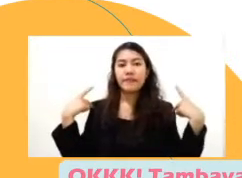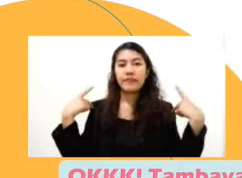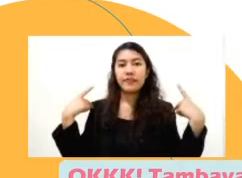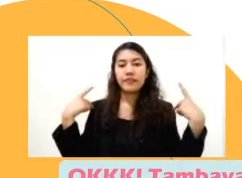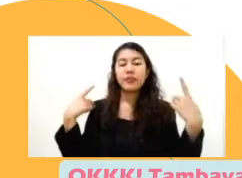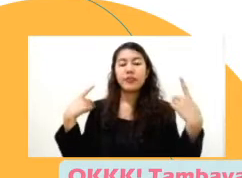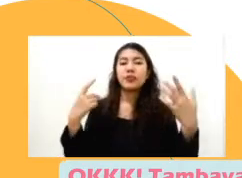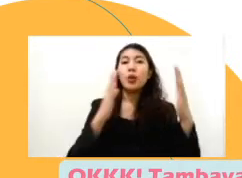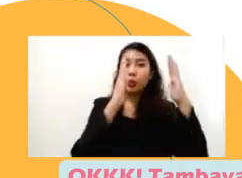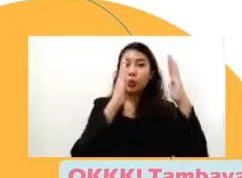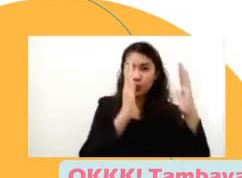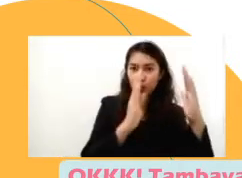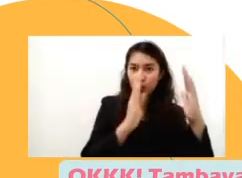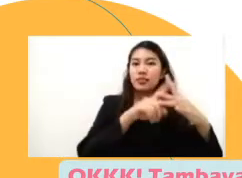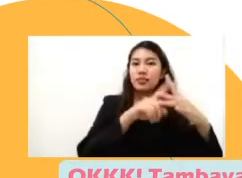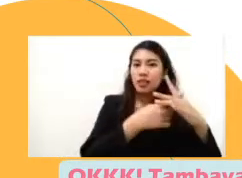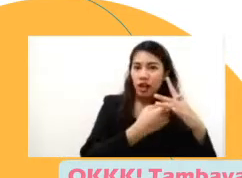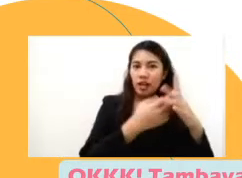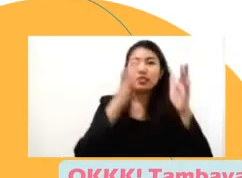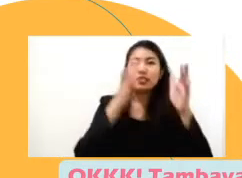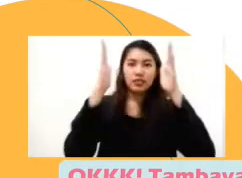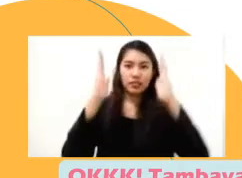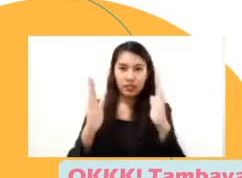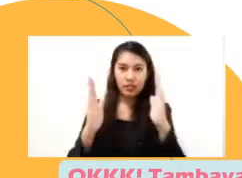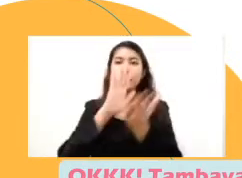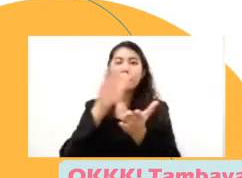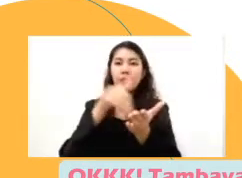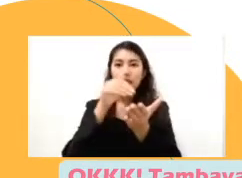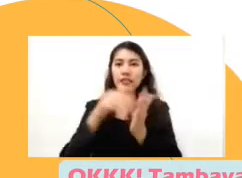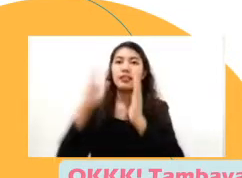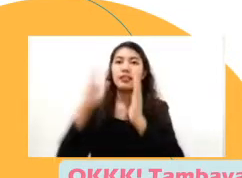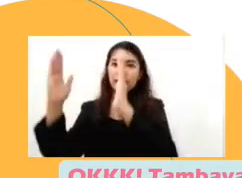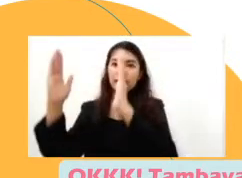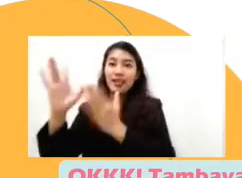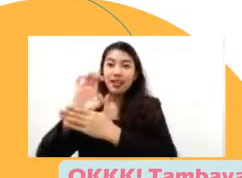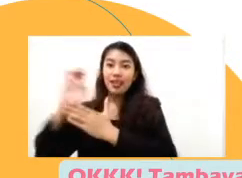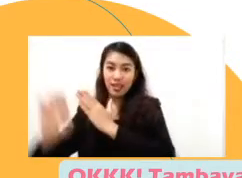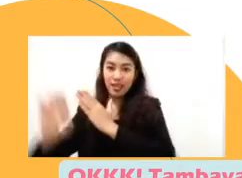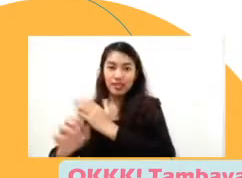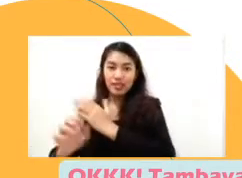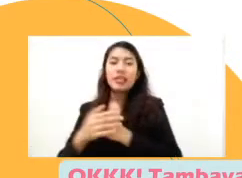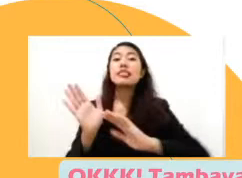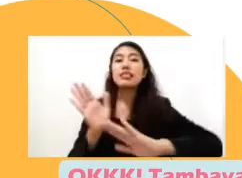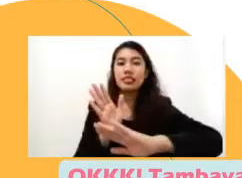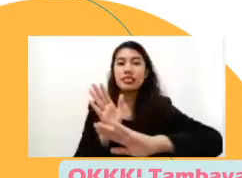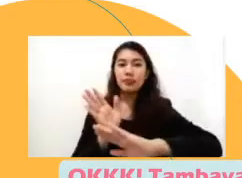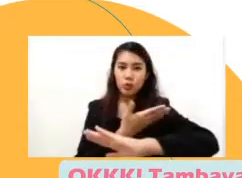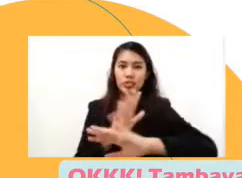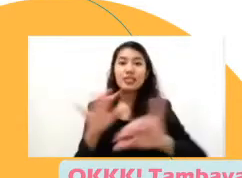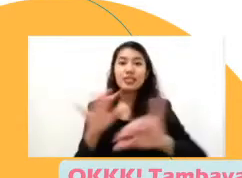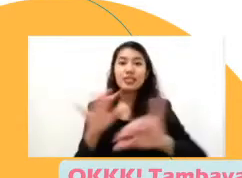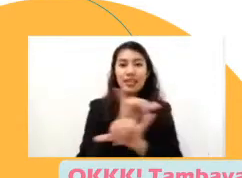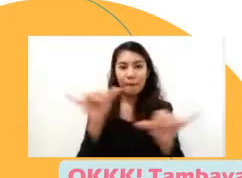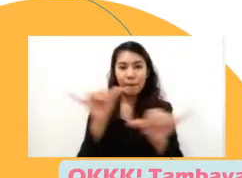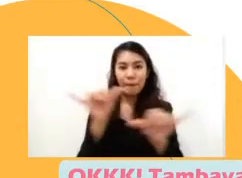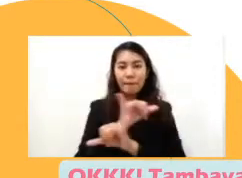pinupunta, may paglalakbay. At ang music ganun din. Kung halimbawa,